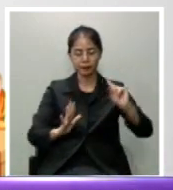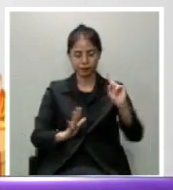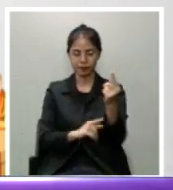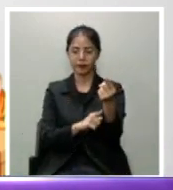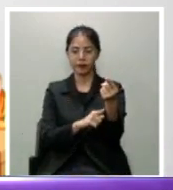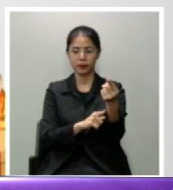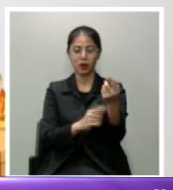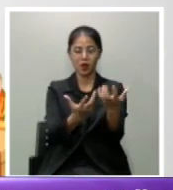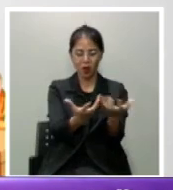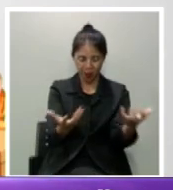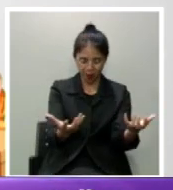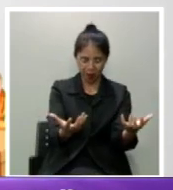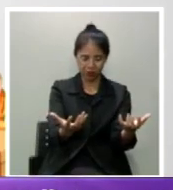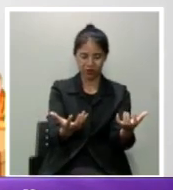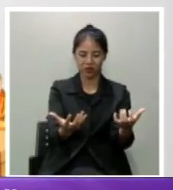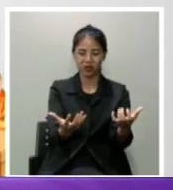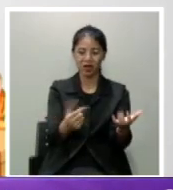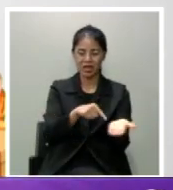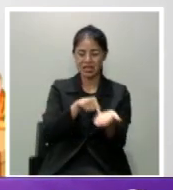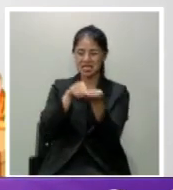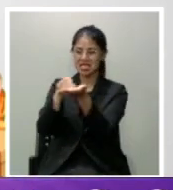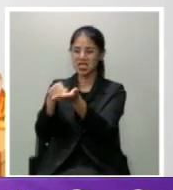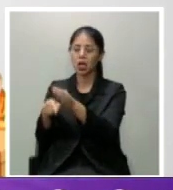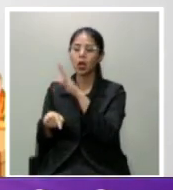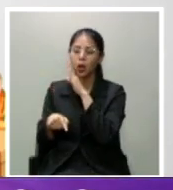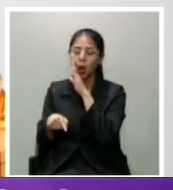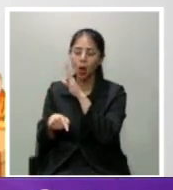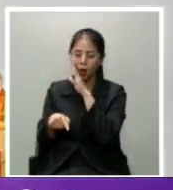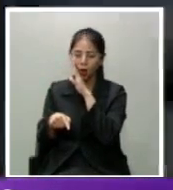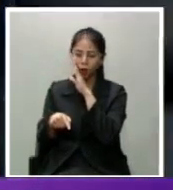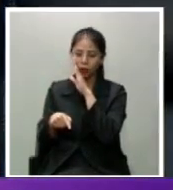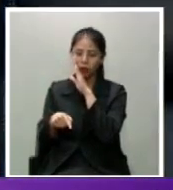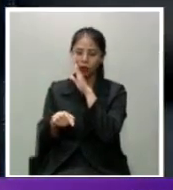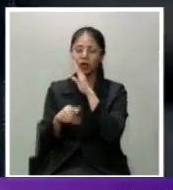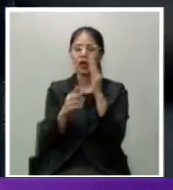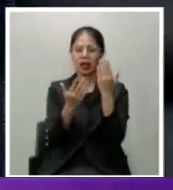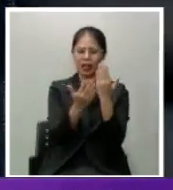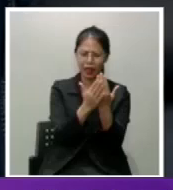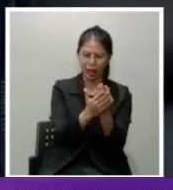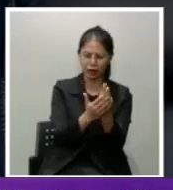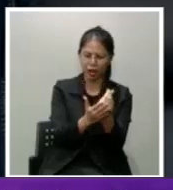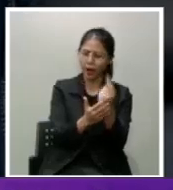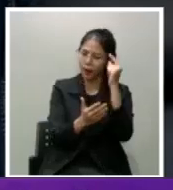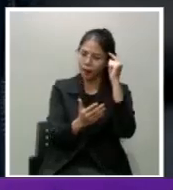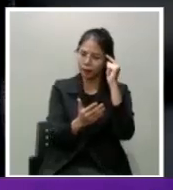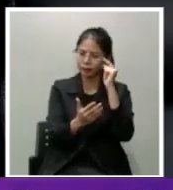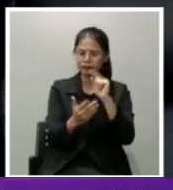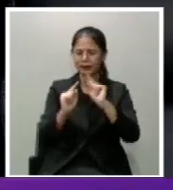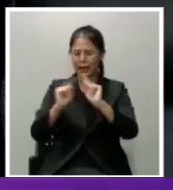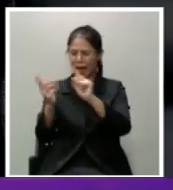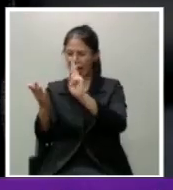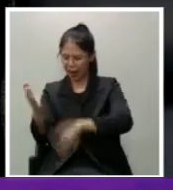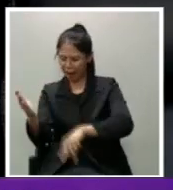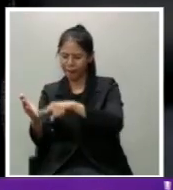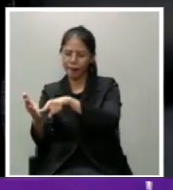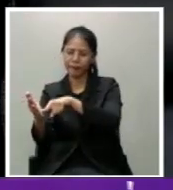สินค้าเข้ามาโดยเสียภาษีสำแดงราคาเท็จไอ้ราคาเนี่ยไม่เกี่ยวแต่ค่าปรับที่คุณช่อนั้น